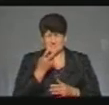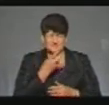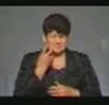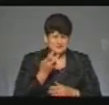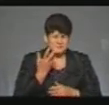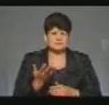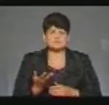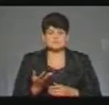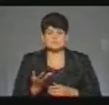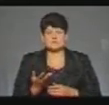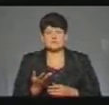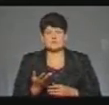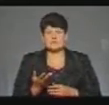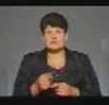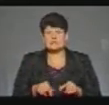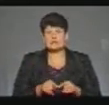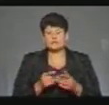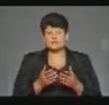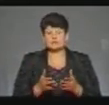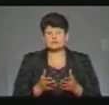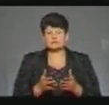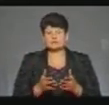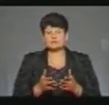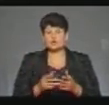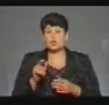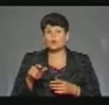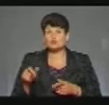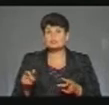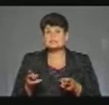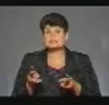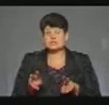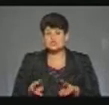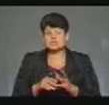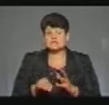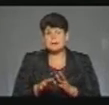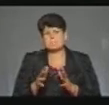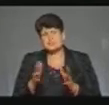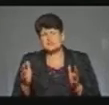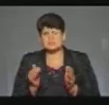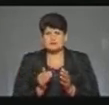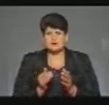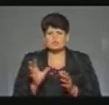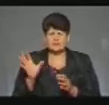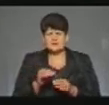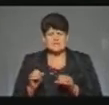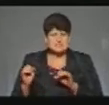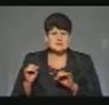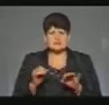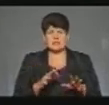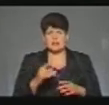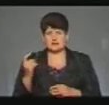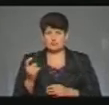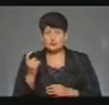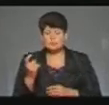смердюча, ну, трудом. Так ось, в результаті ще одне. Люди залишили тут землю, більший, менший кусочок. А тут їх всіх зігнали в колгоспи